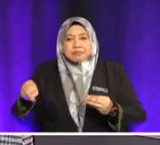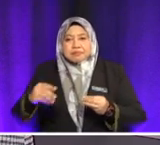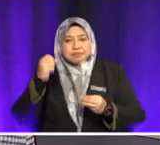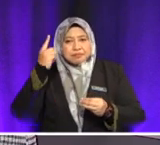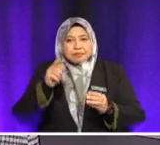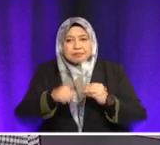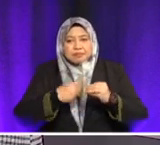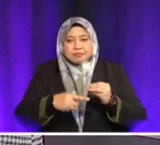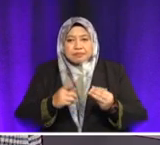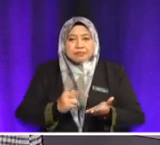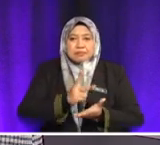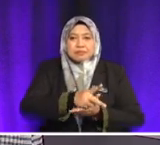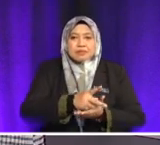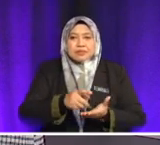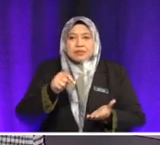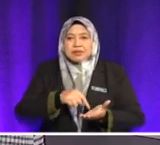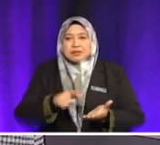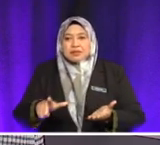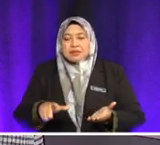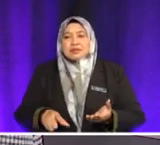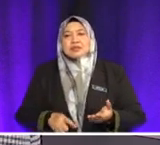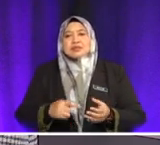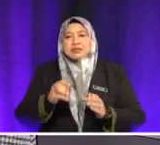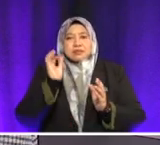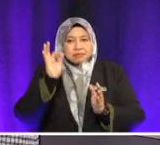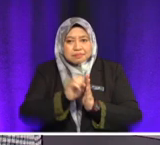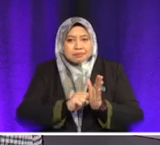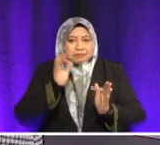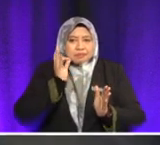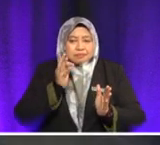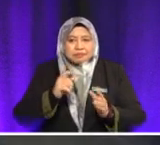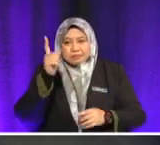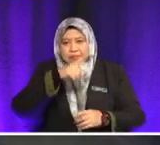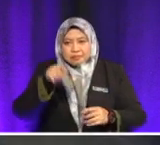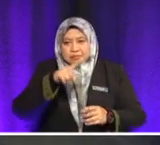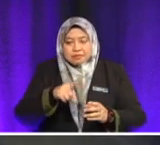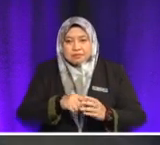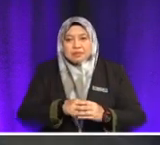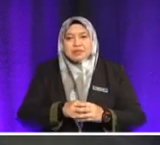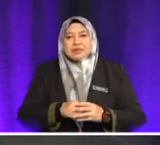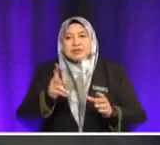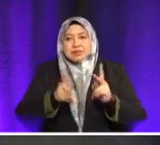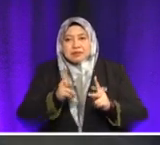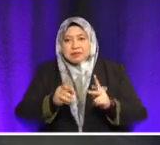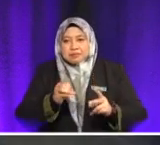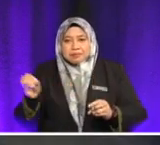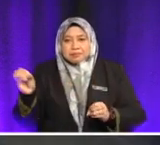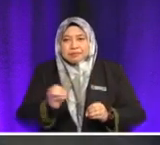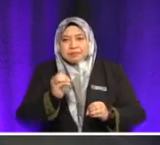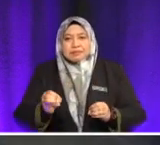tadi adalah sebuah bulatan saja kan kemudian kita buat bandul dia adalah dalam bentuk garis